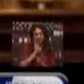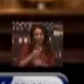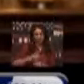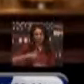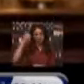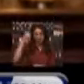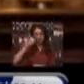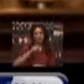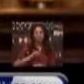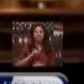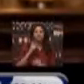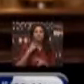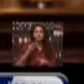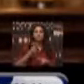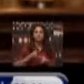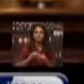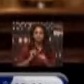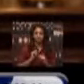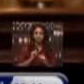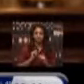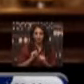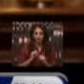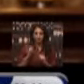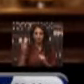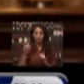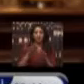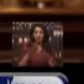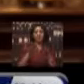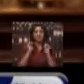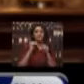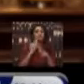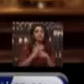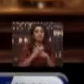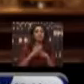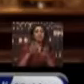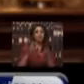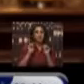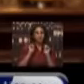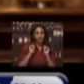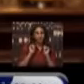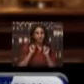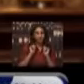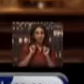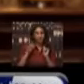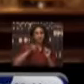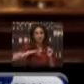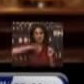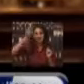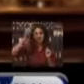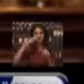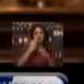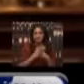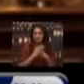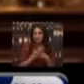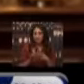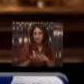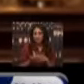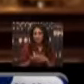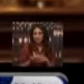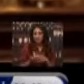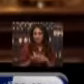الكبيرة لبنى عبد العزيز. مرة واحدة اعتزلتي ليه وقررت انك انت تسافري، رغم انك